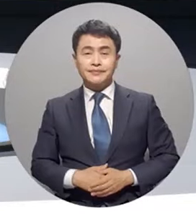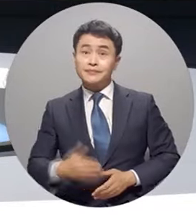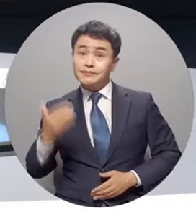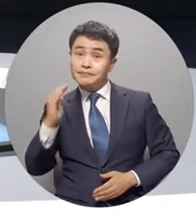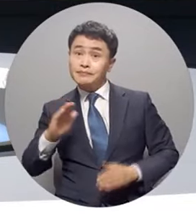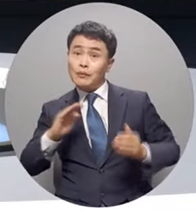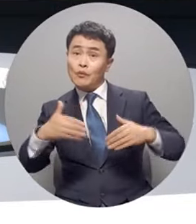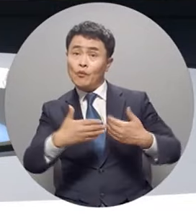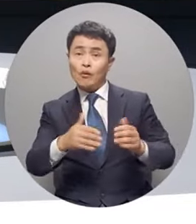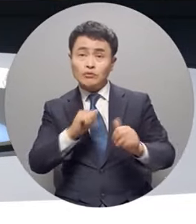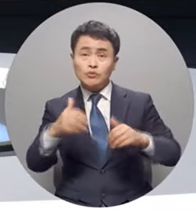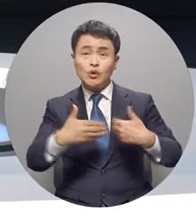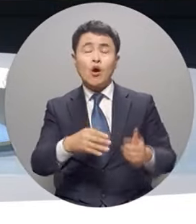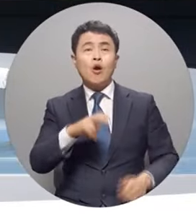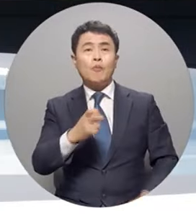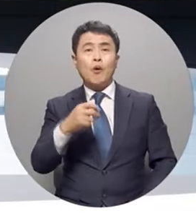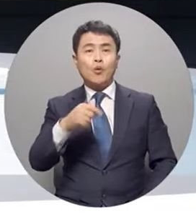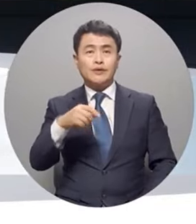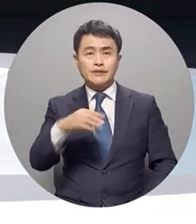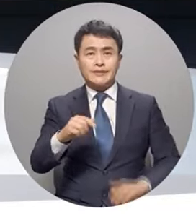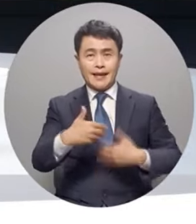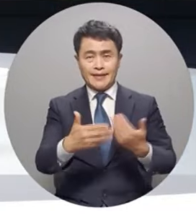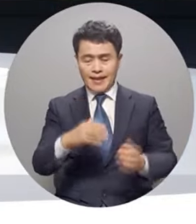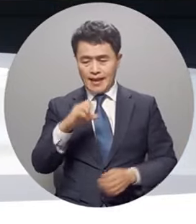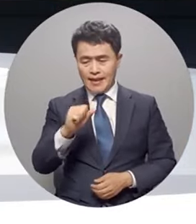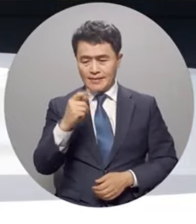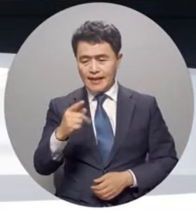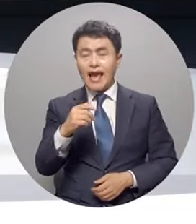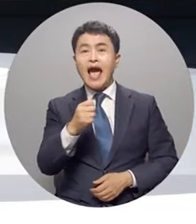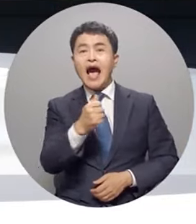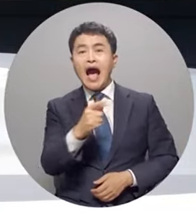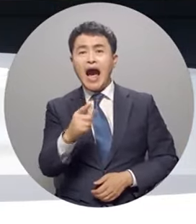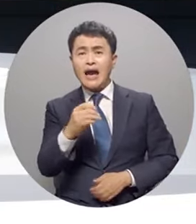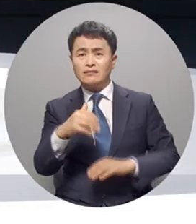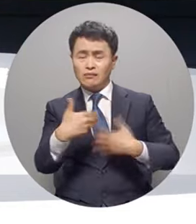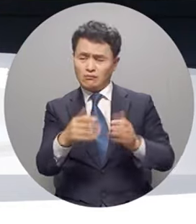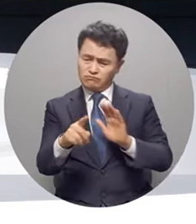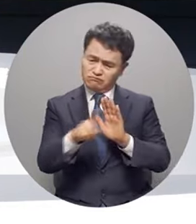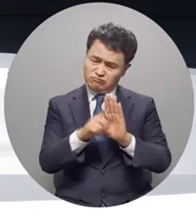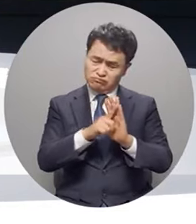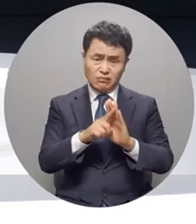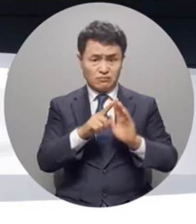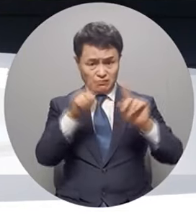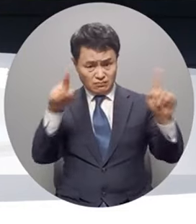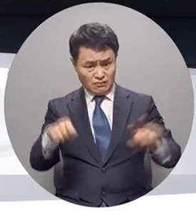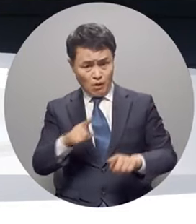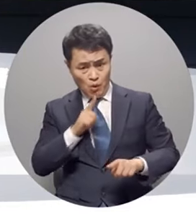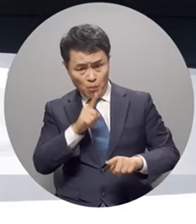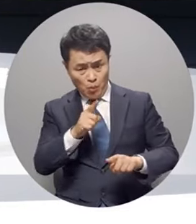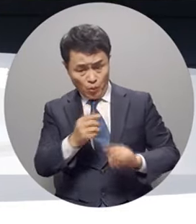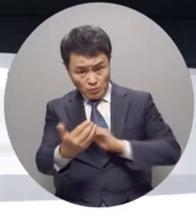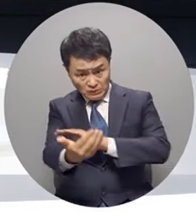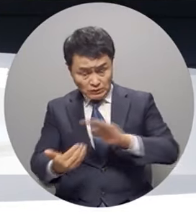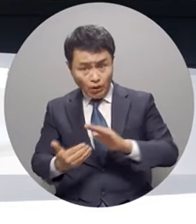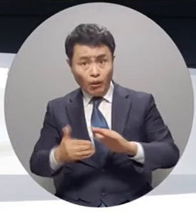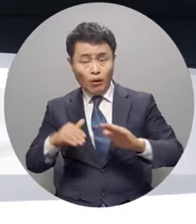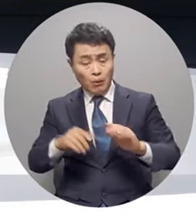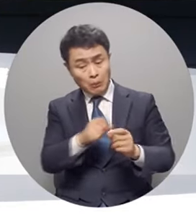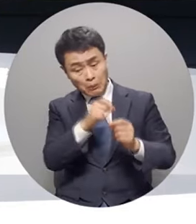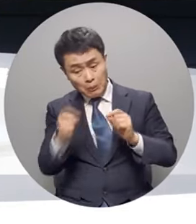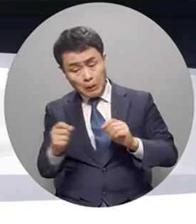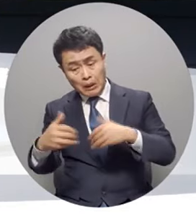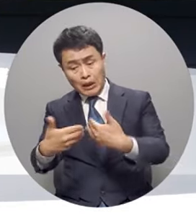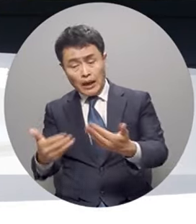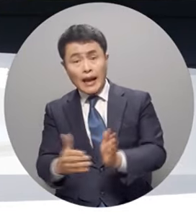최근 외국계 증권사 모건 스탠리가 SK 하이닉스의 부정적 의견을 담은 리포트를 발간하기 직전 국내 지점에서